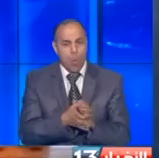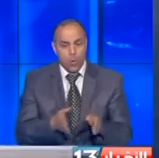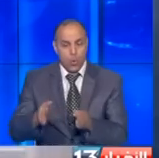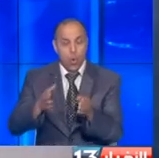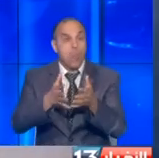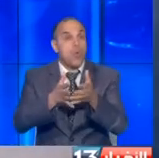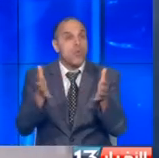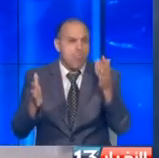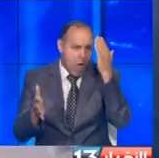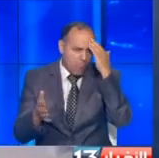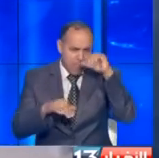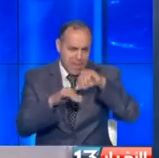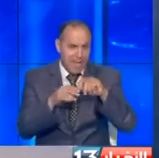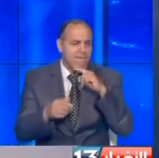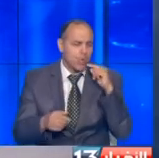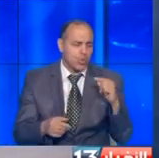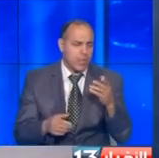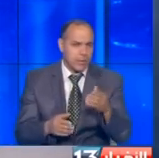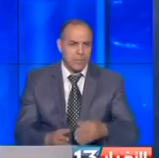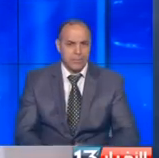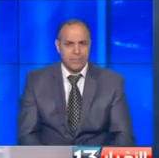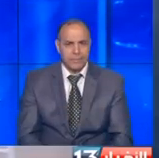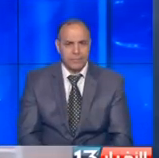الفولغا. ان شاء الله تكون